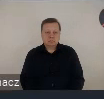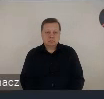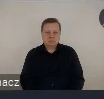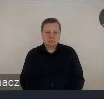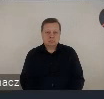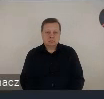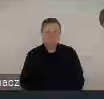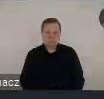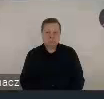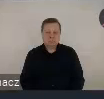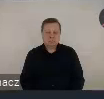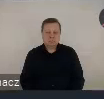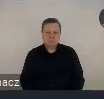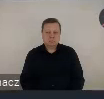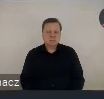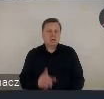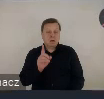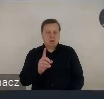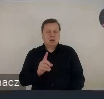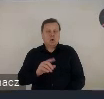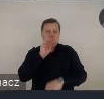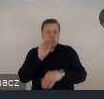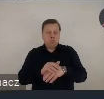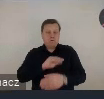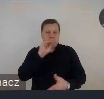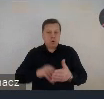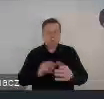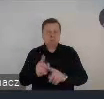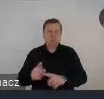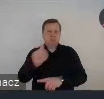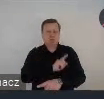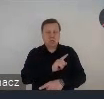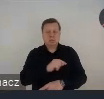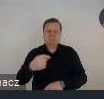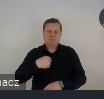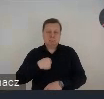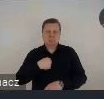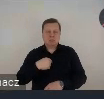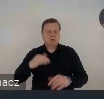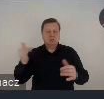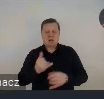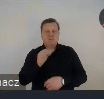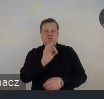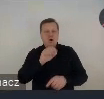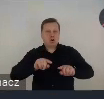Tylko, że my przed podpisaniem umowy zawsze sprawdzamy daną organizację.